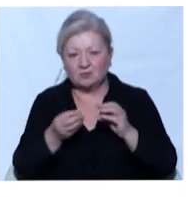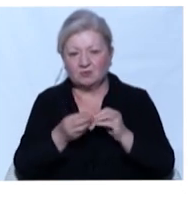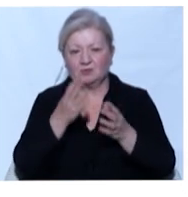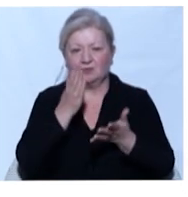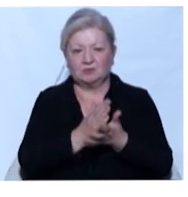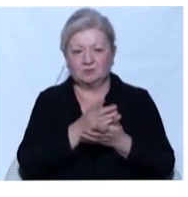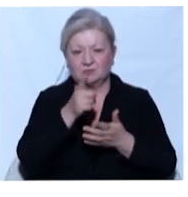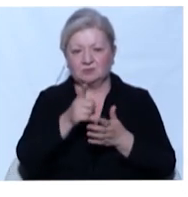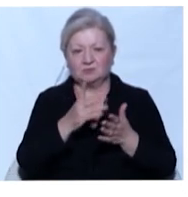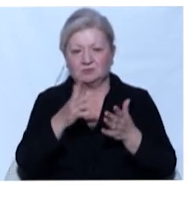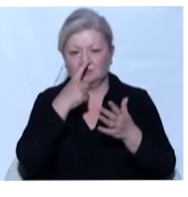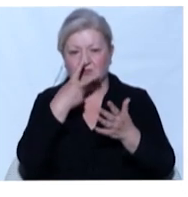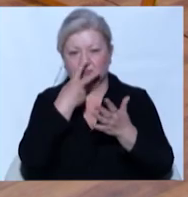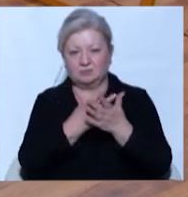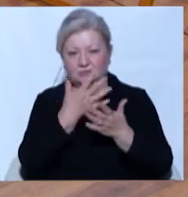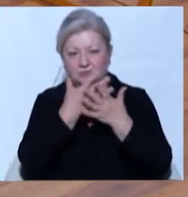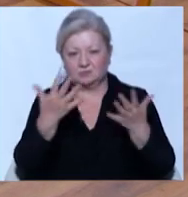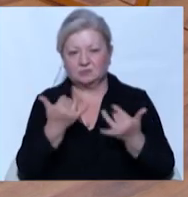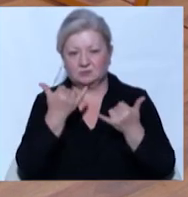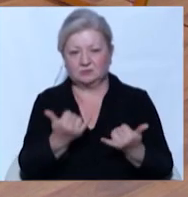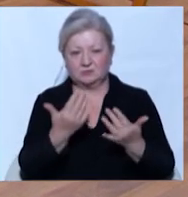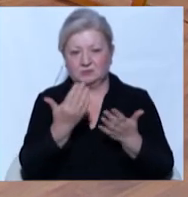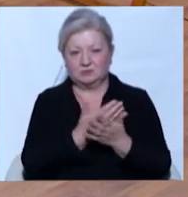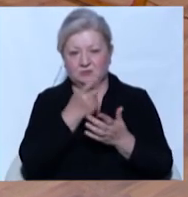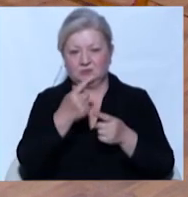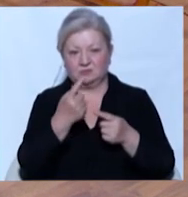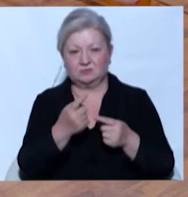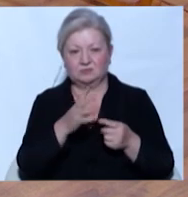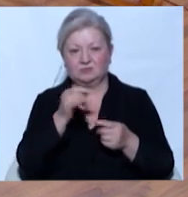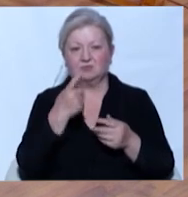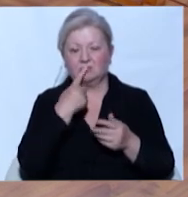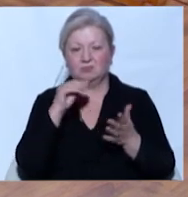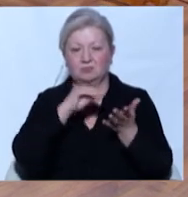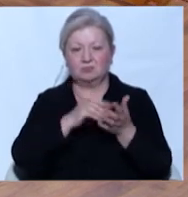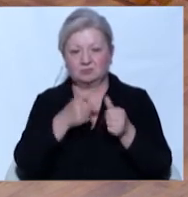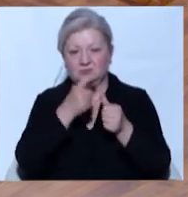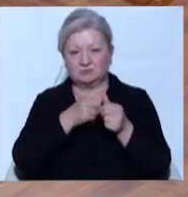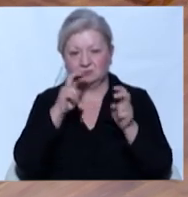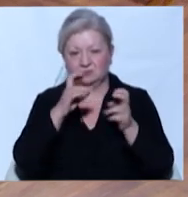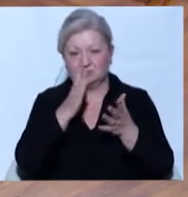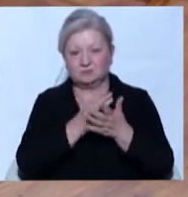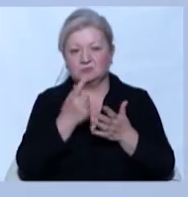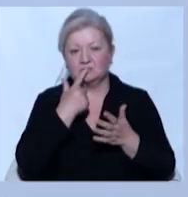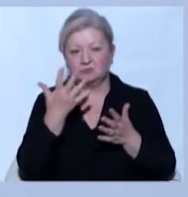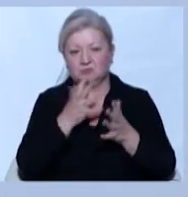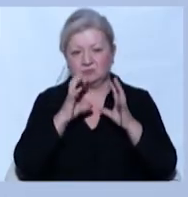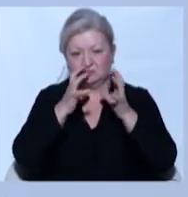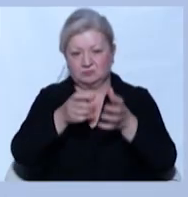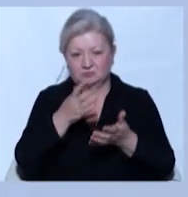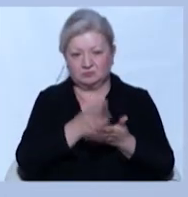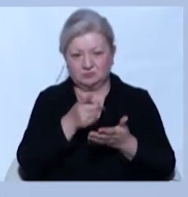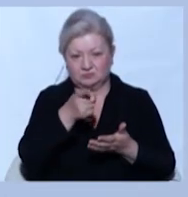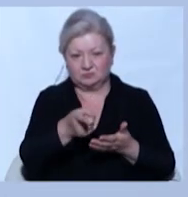უკვე წარმოდგენილია იმ თანამედროვე ფორმით, რასაც ჩვენ უწოდებთ მსოფლიო პოლიტიკურ რუკას. მაგრამ არ ჩათვალოთ, რომ ეს